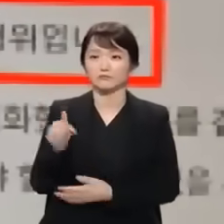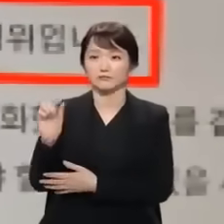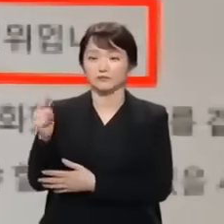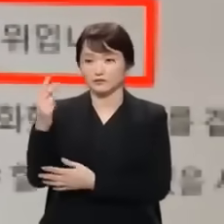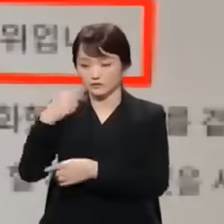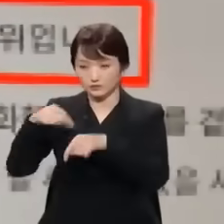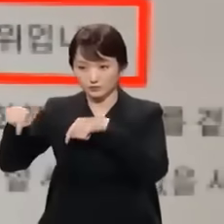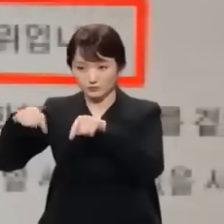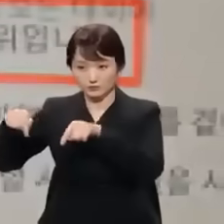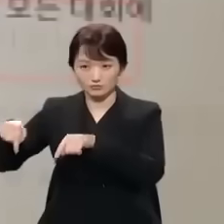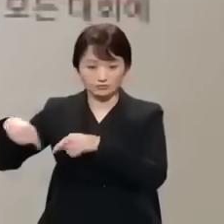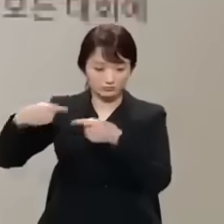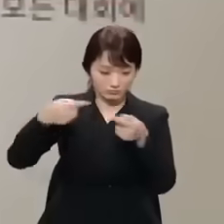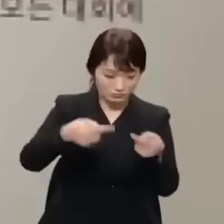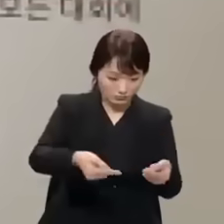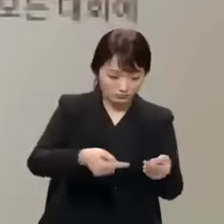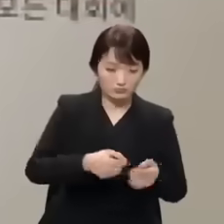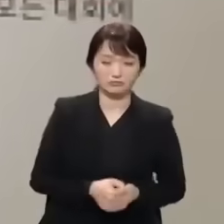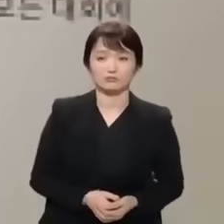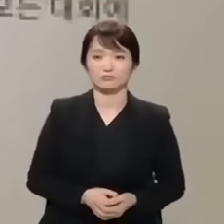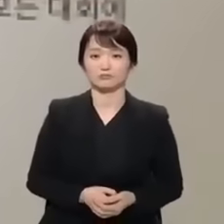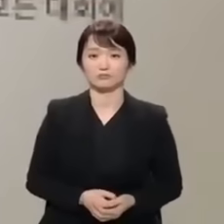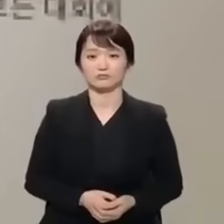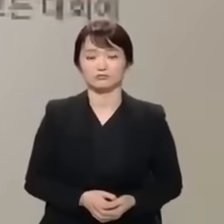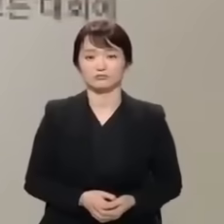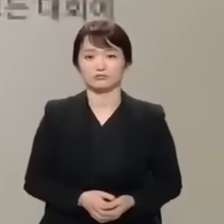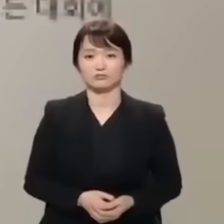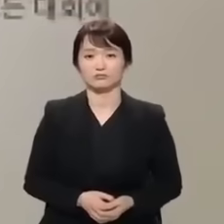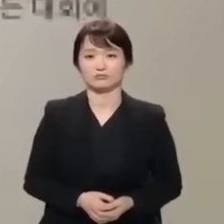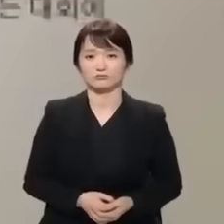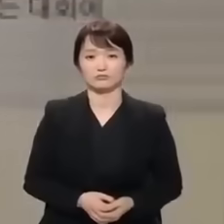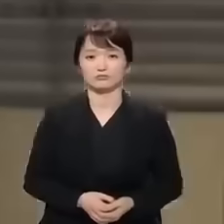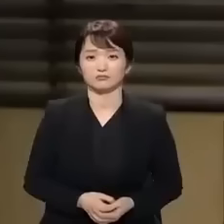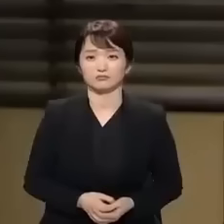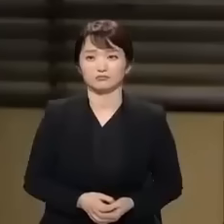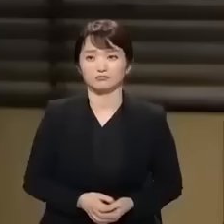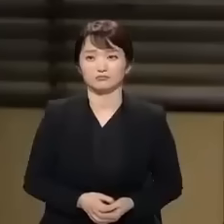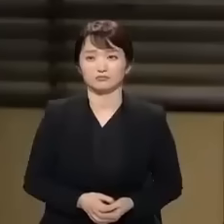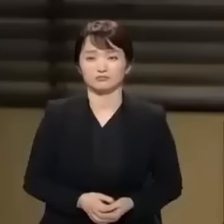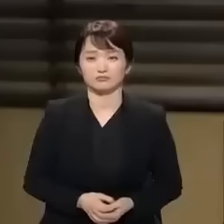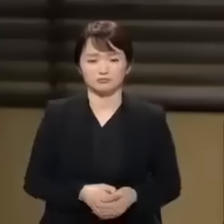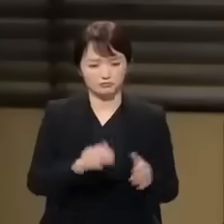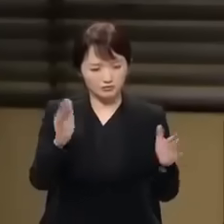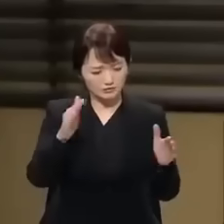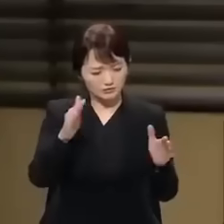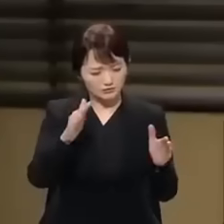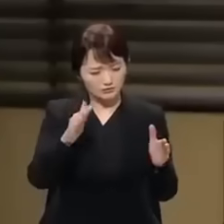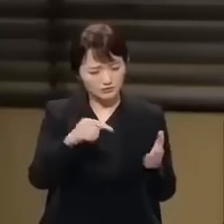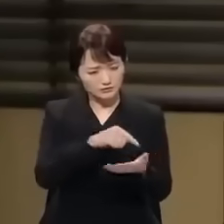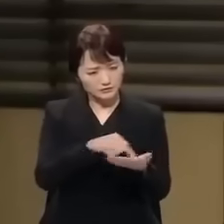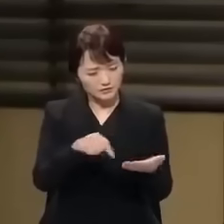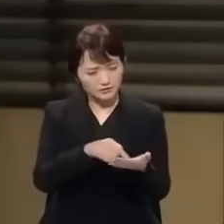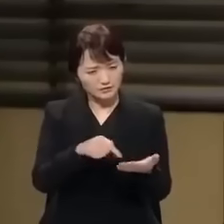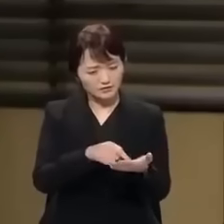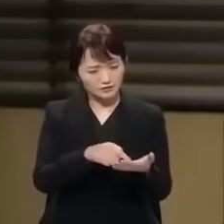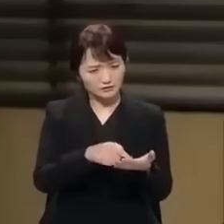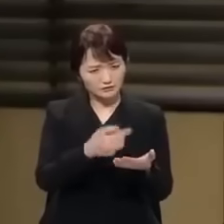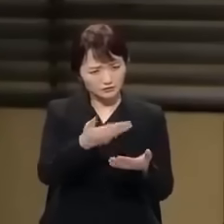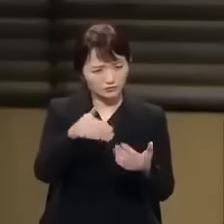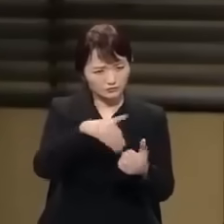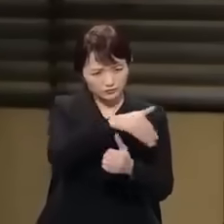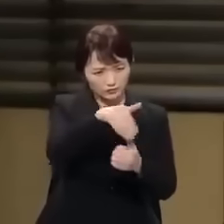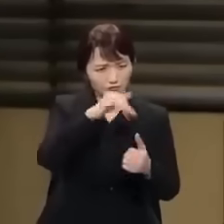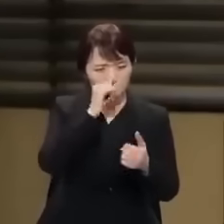같이 재단 관계자로 같이 들어와서 아이들에게 굉장히 현감독의 불리한 어떤 분위기를 조성을 했다 강압적인 방법 그런 얘기가 나오고 있고 물론